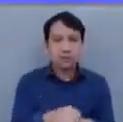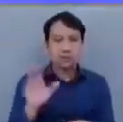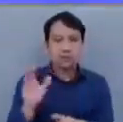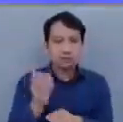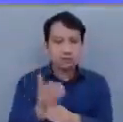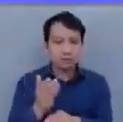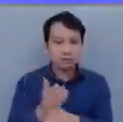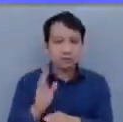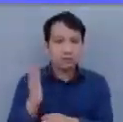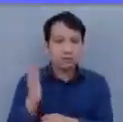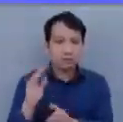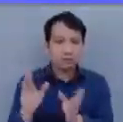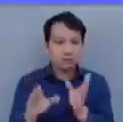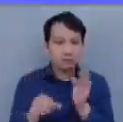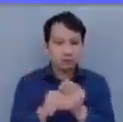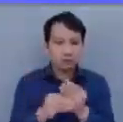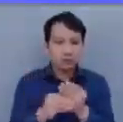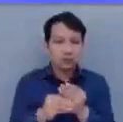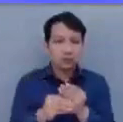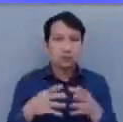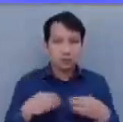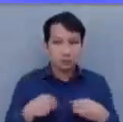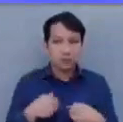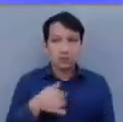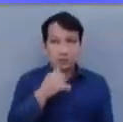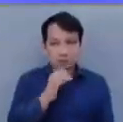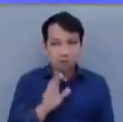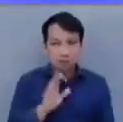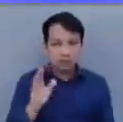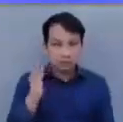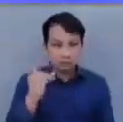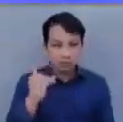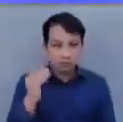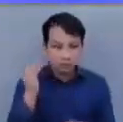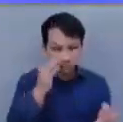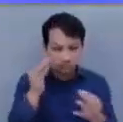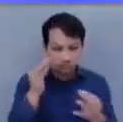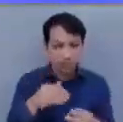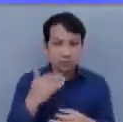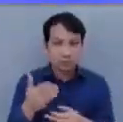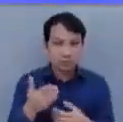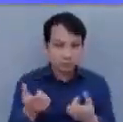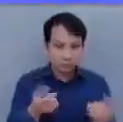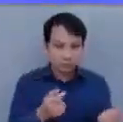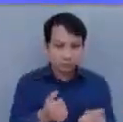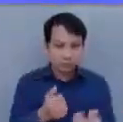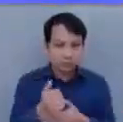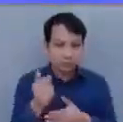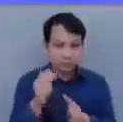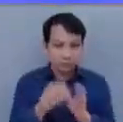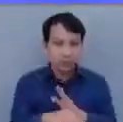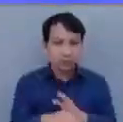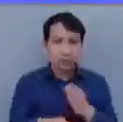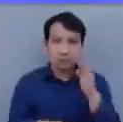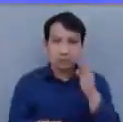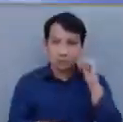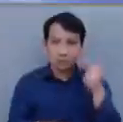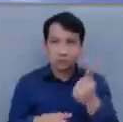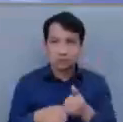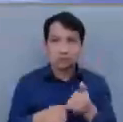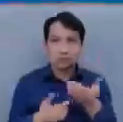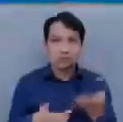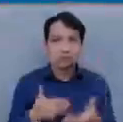Ang suspect, inaming lango siya sa alak at iligal na droga nang gawin ng krimen. Si Bernard Haudian sa detalye. Bernard?